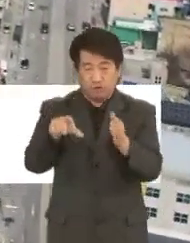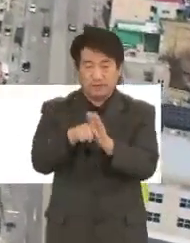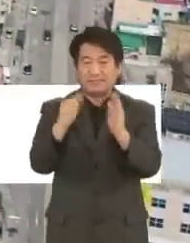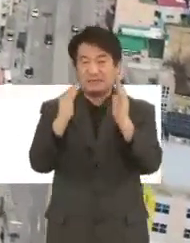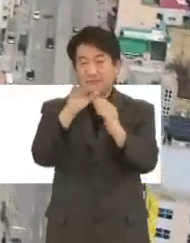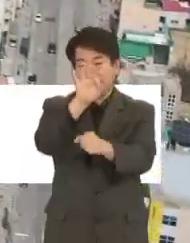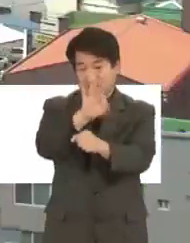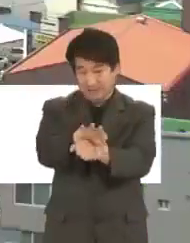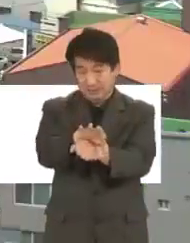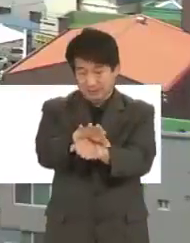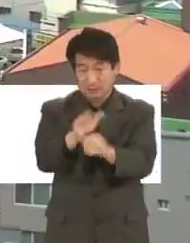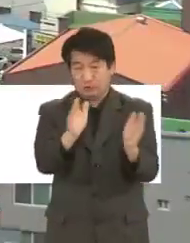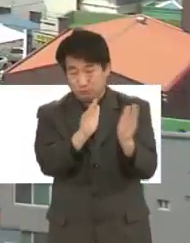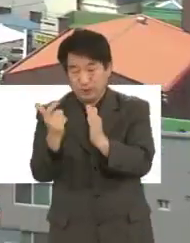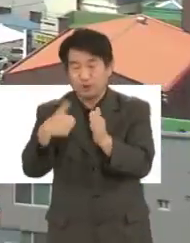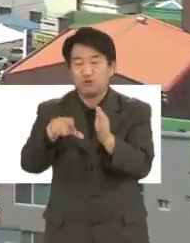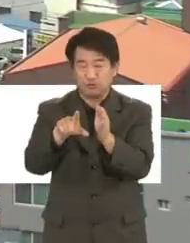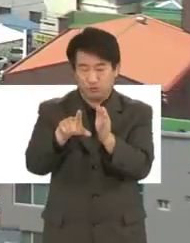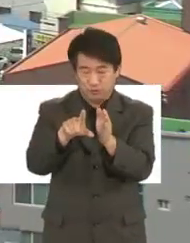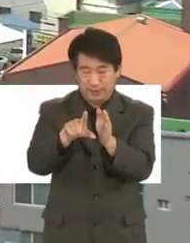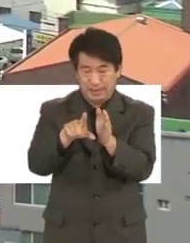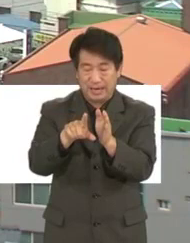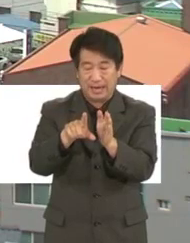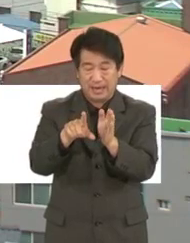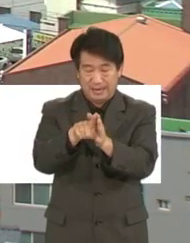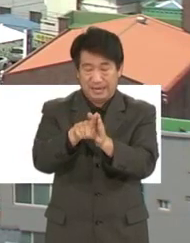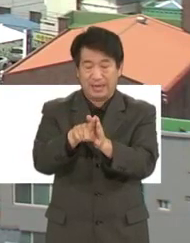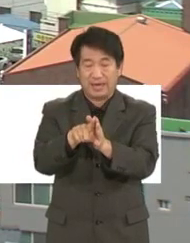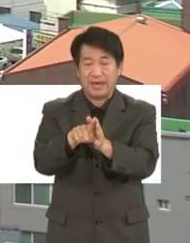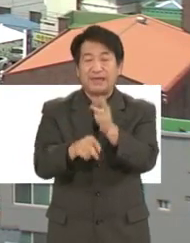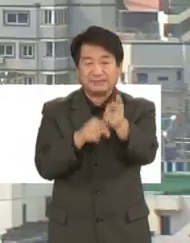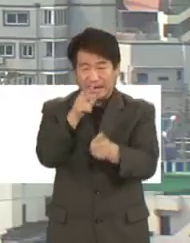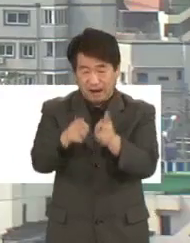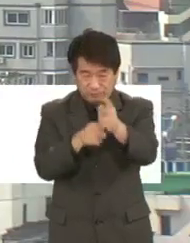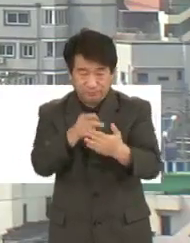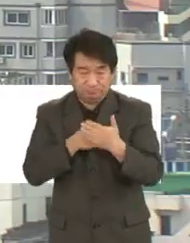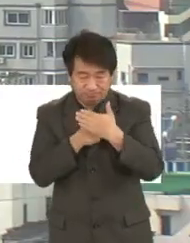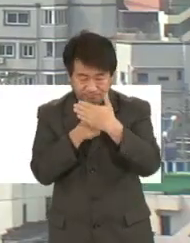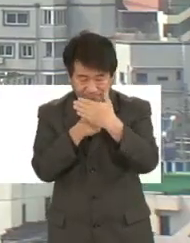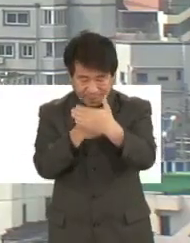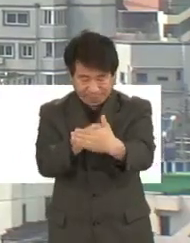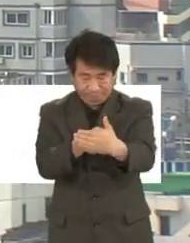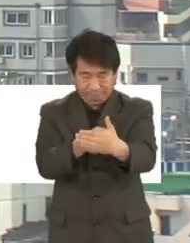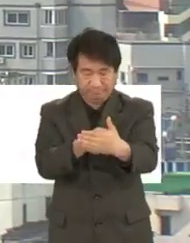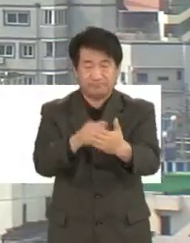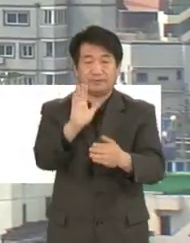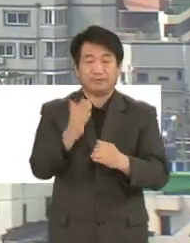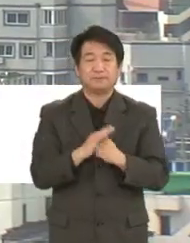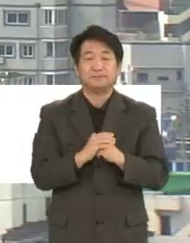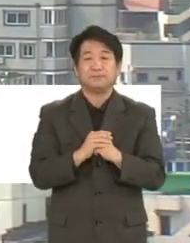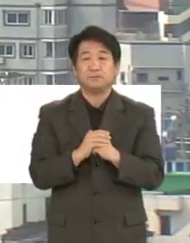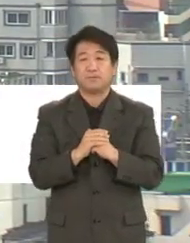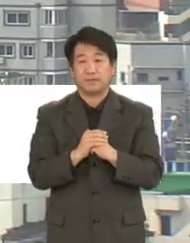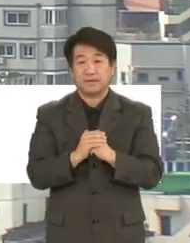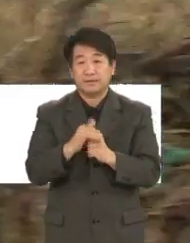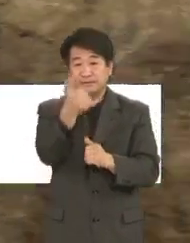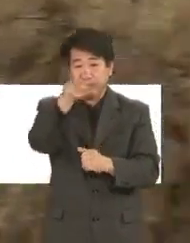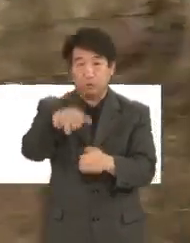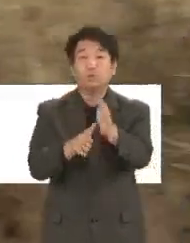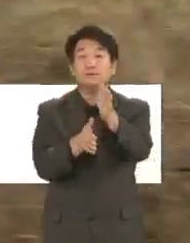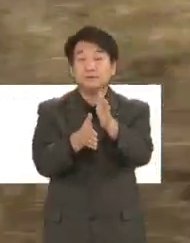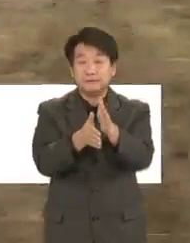12,000여 가구의 아파트를 공급하는 조치원 연기 공공주택지구 조성 사업이 본격 추진됩니다 세종시에